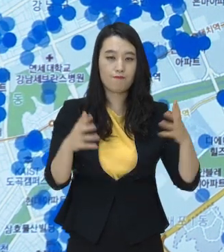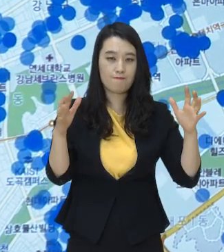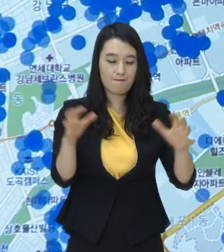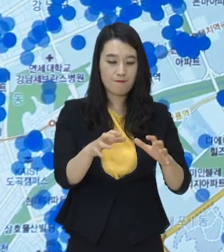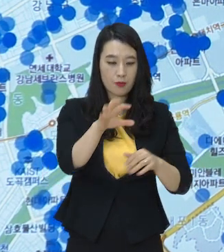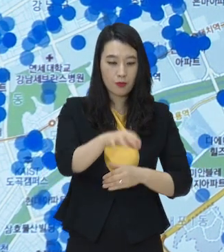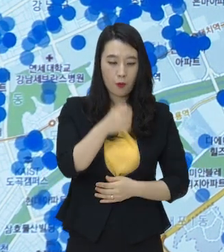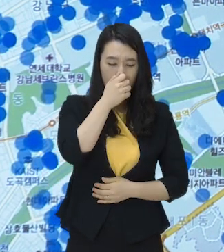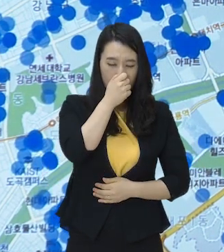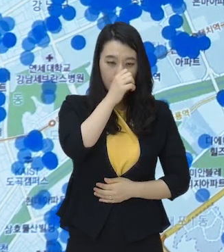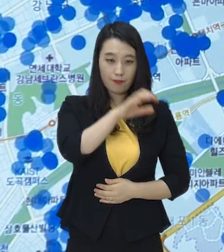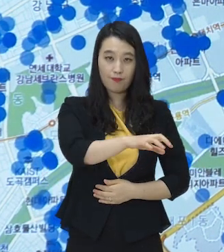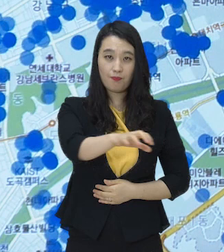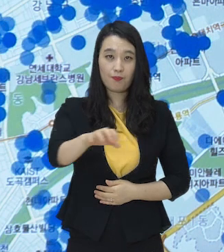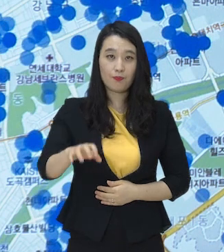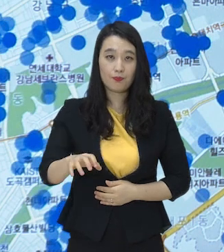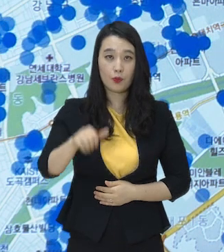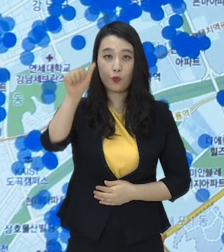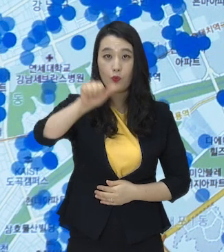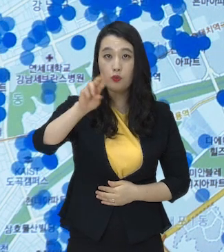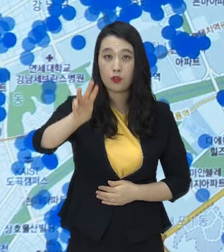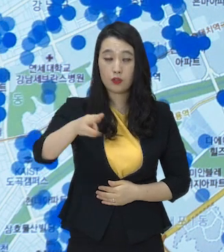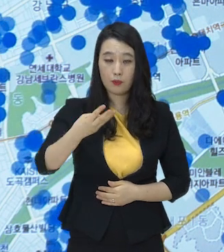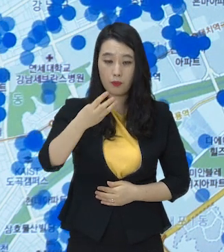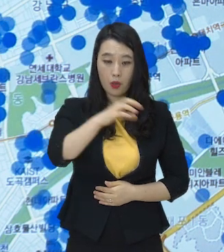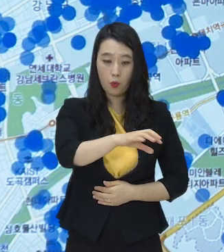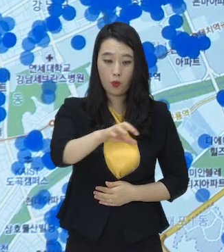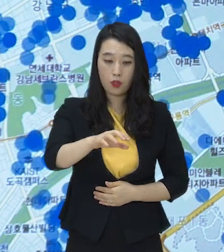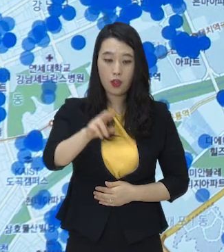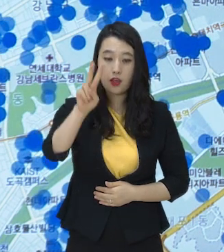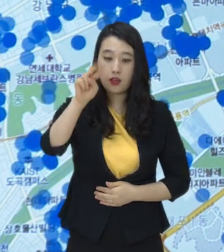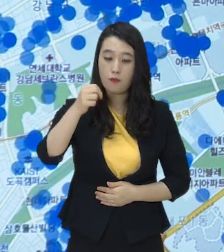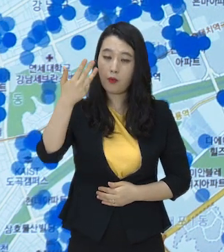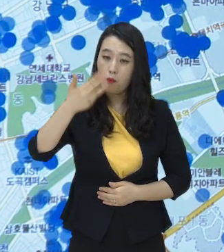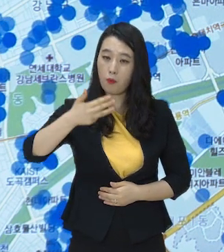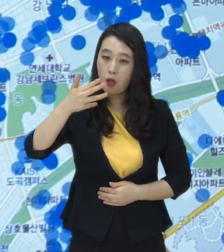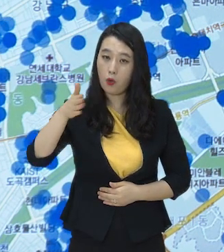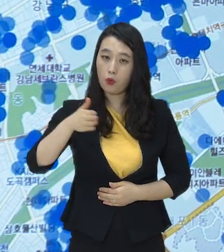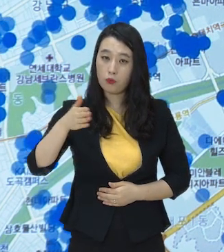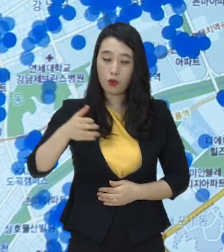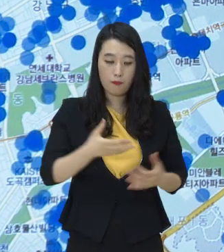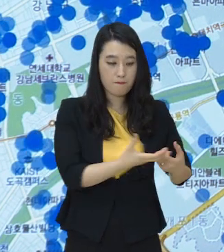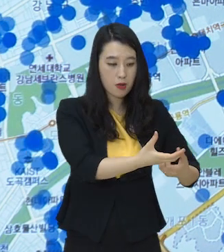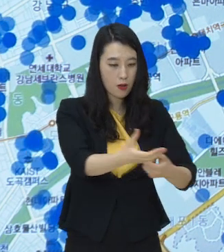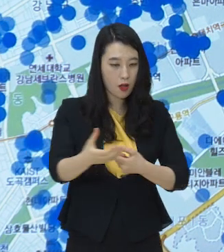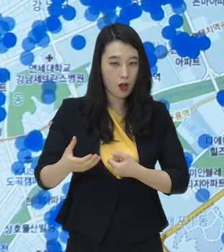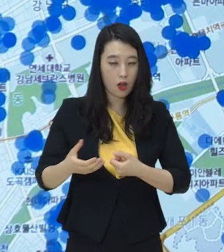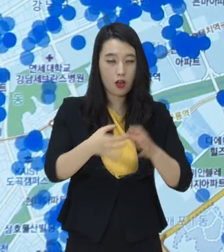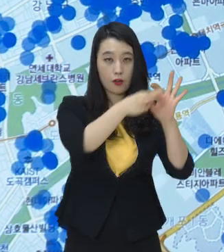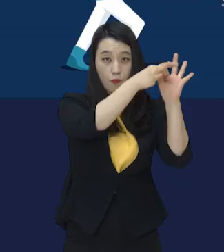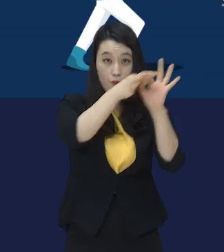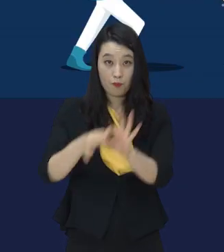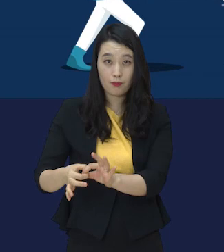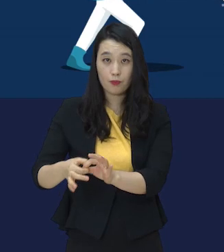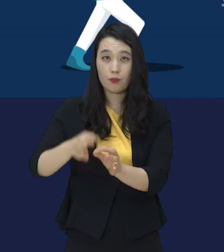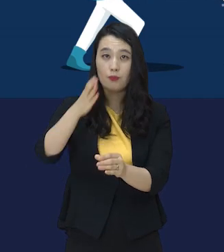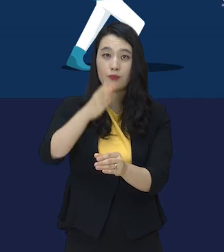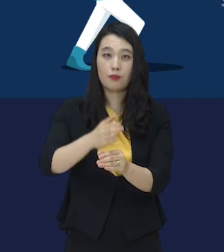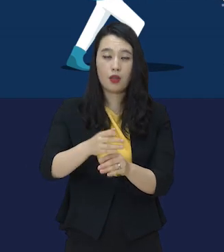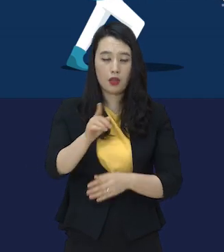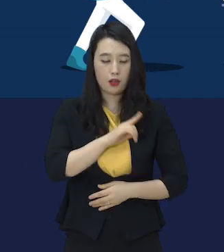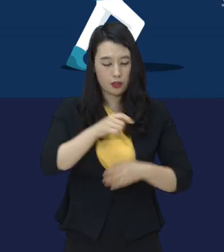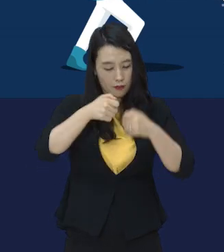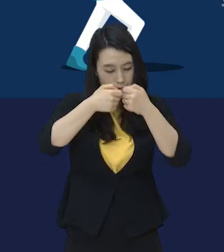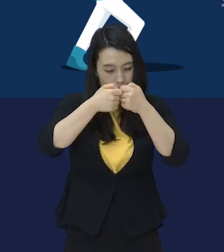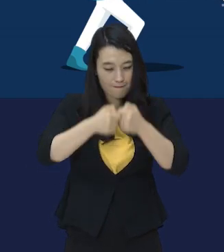지역 등 5,300여 곳에 2만 8천 회 이상의 선제적 방역을 실시하고 있는 가장